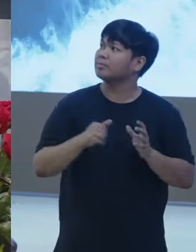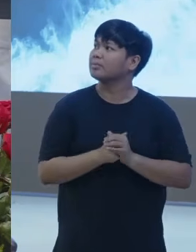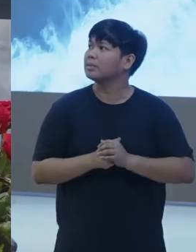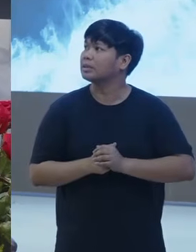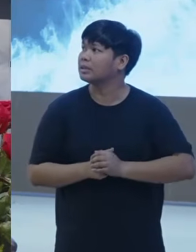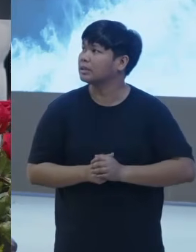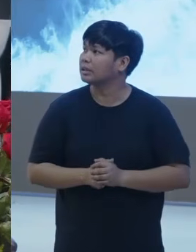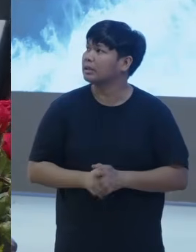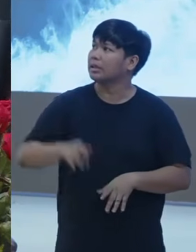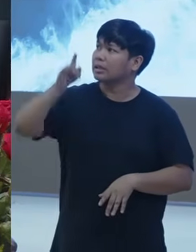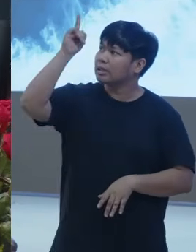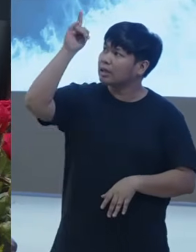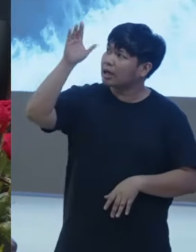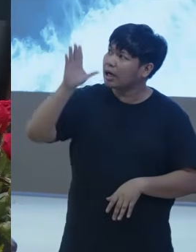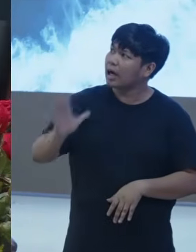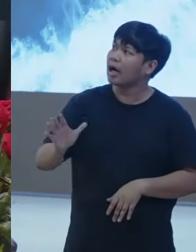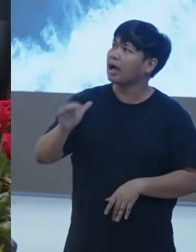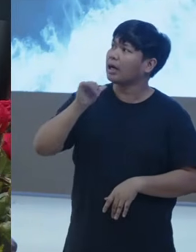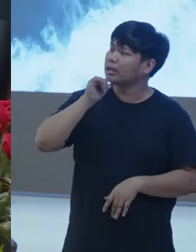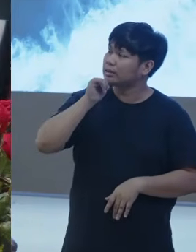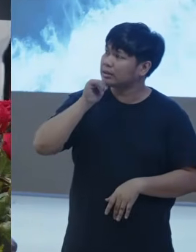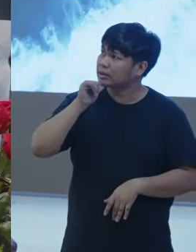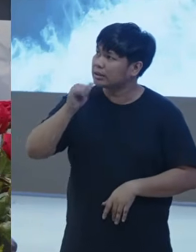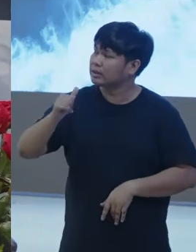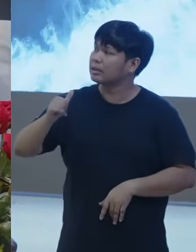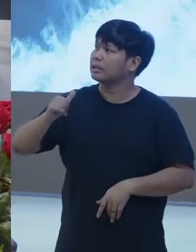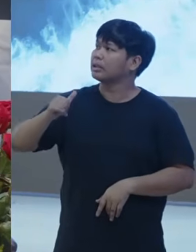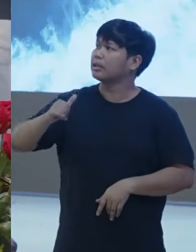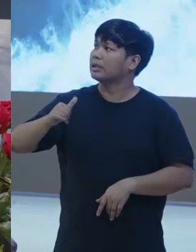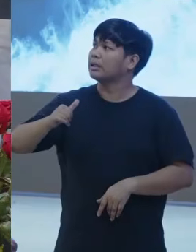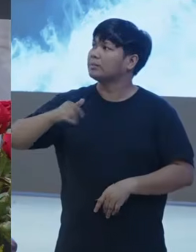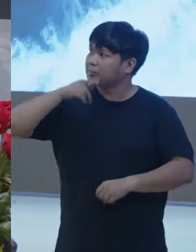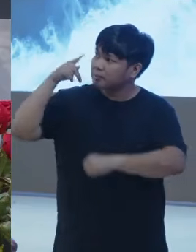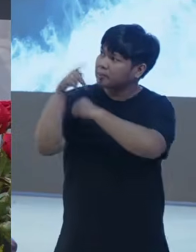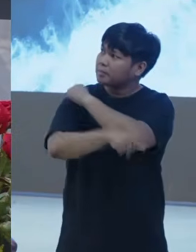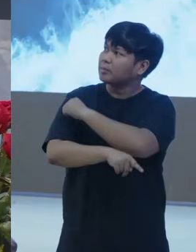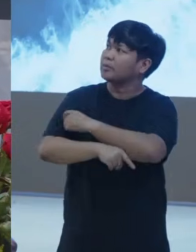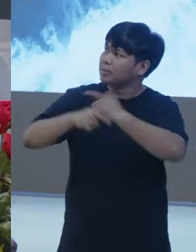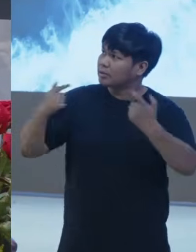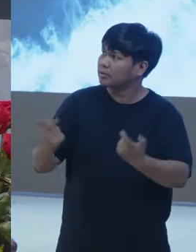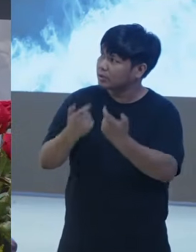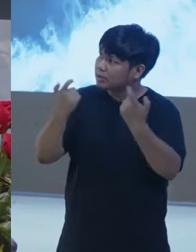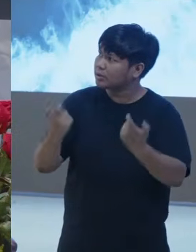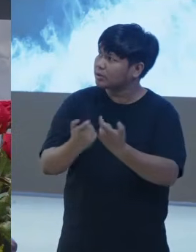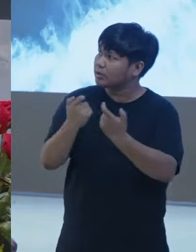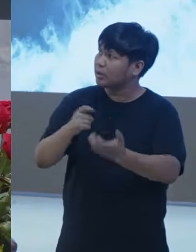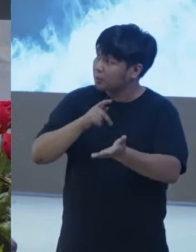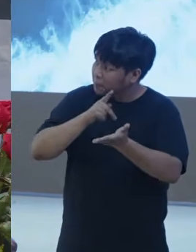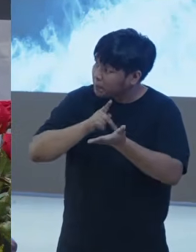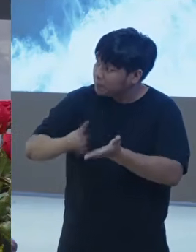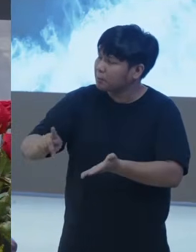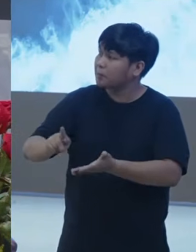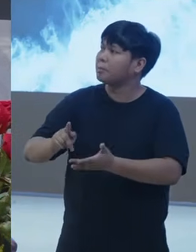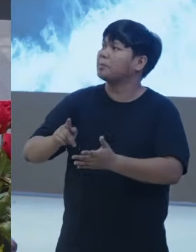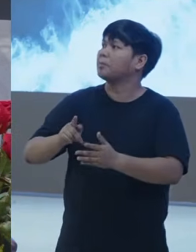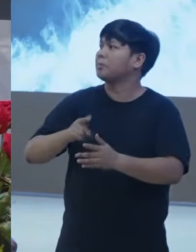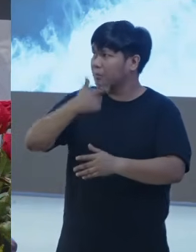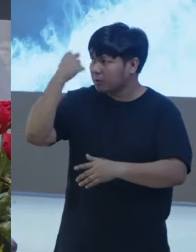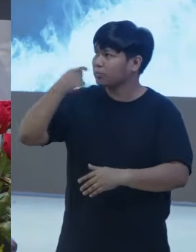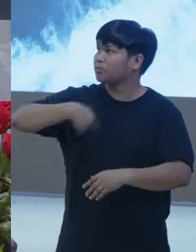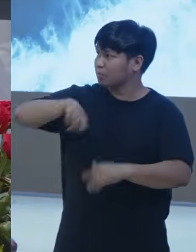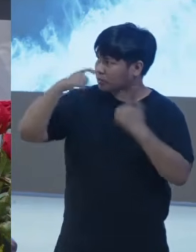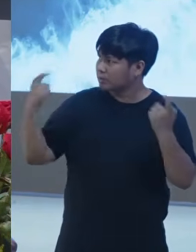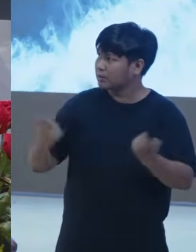not deal with us according to our sins, nor repay us according to our